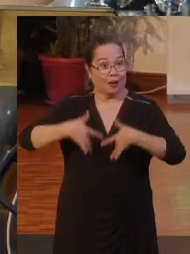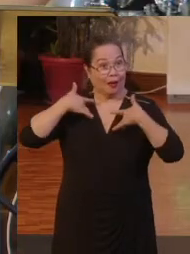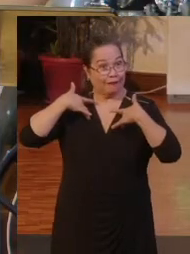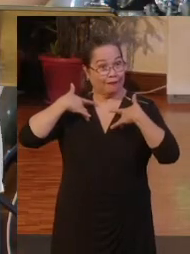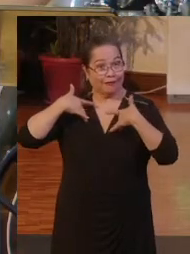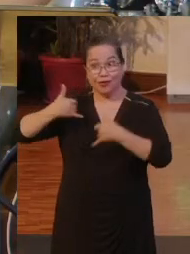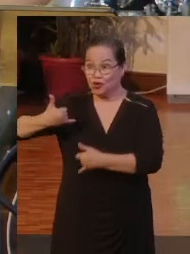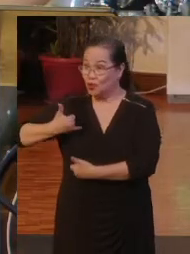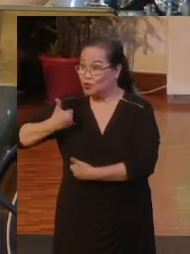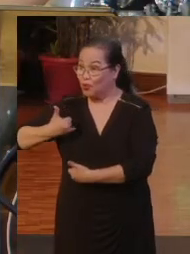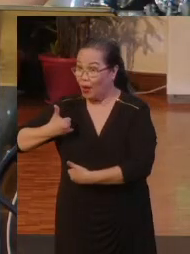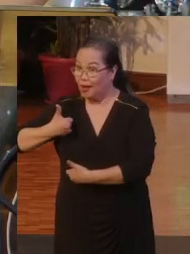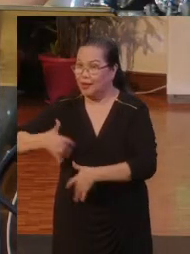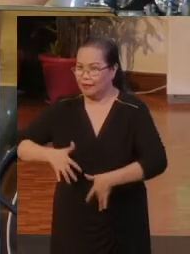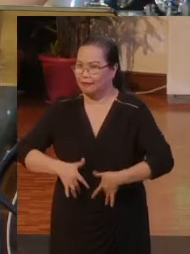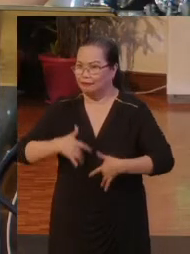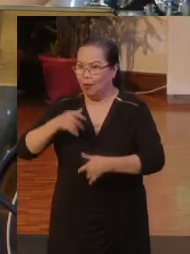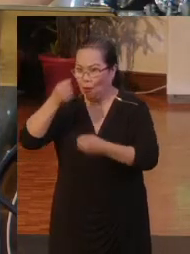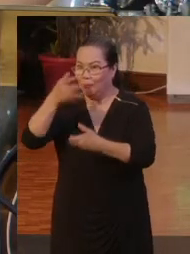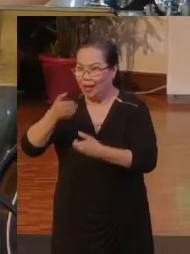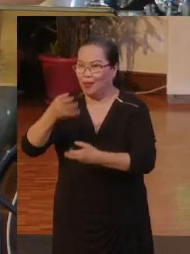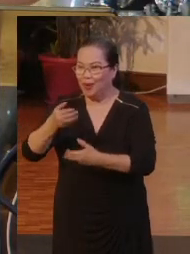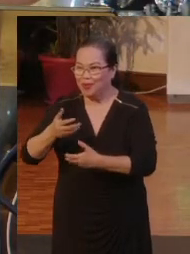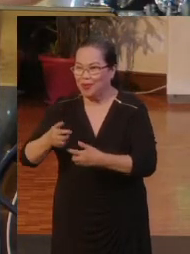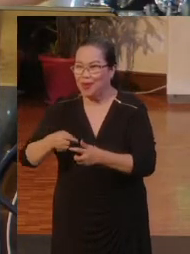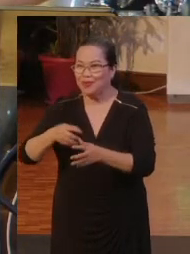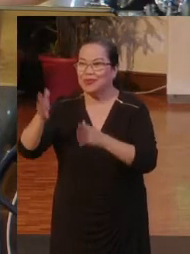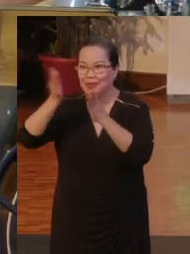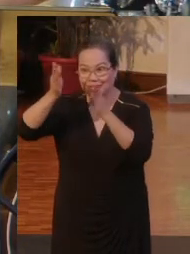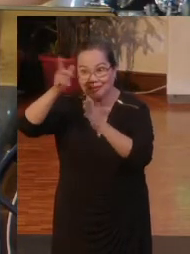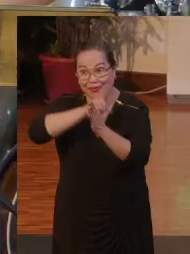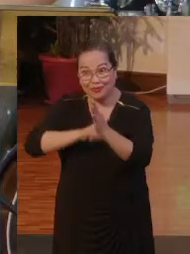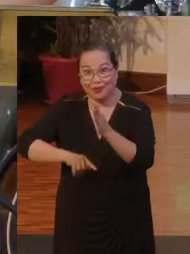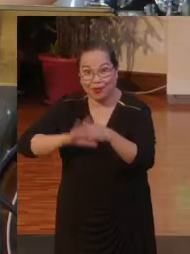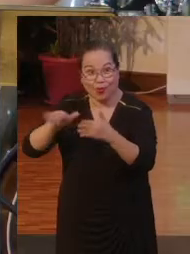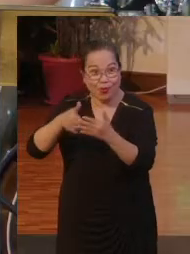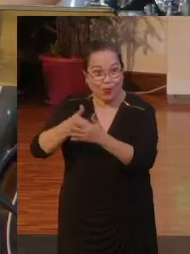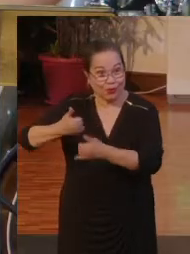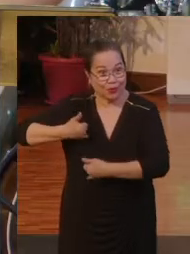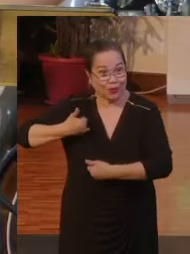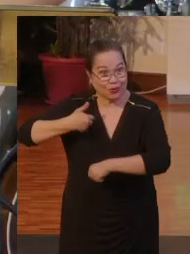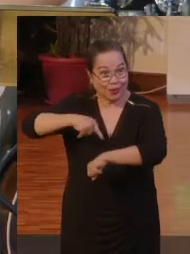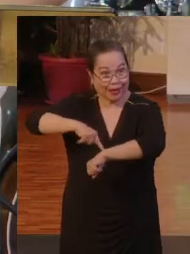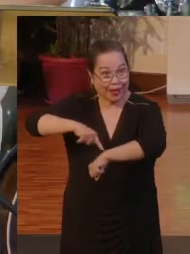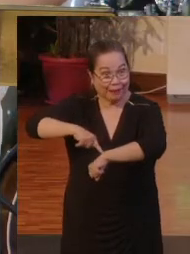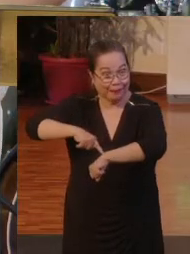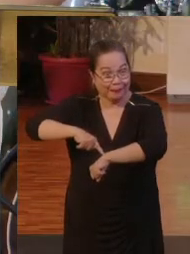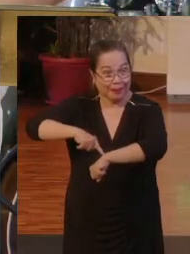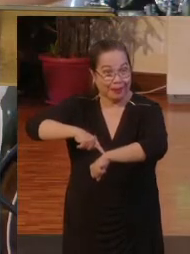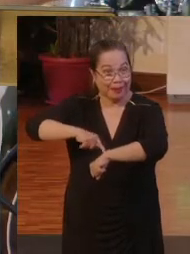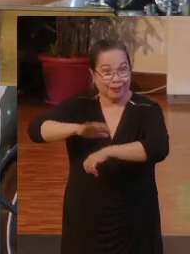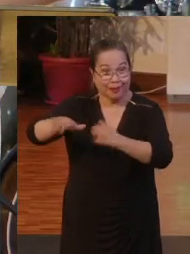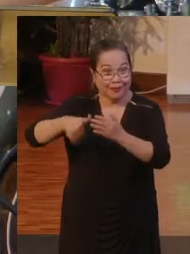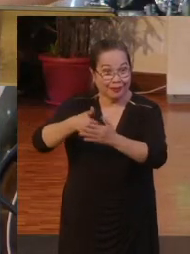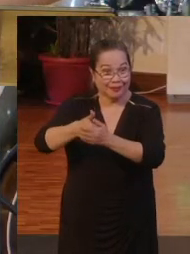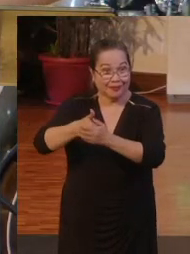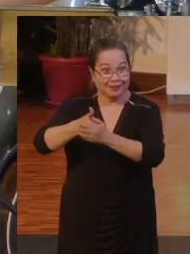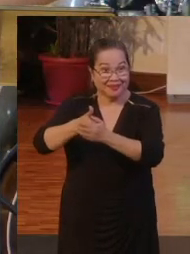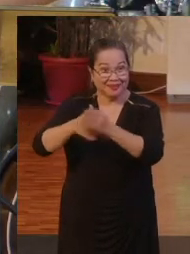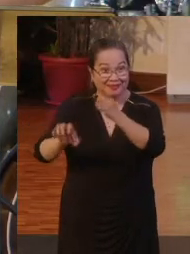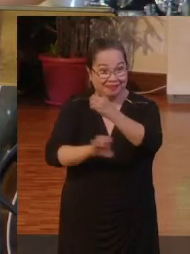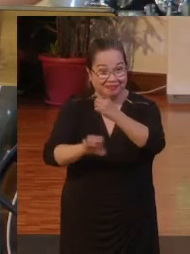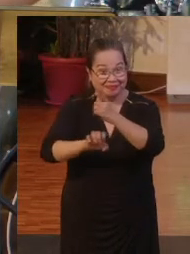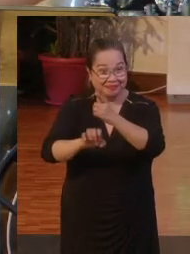Joshua. Sabi sa verse 31, Israel served the Lord all the days of Joshua and all the days of the elders